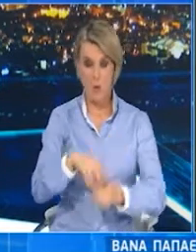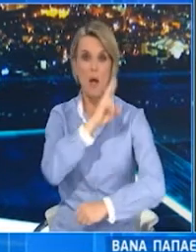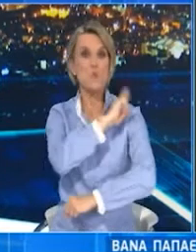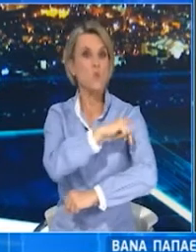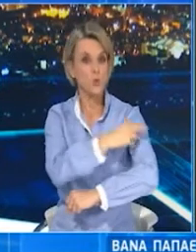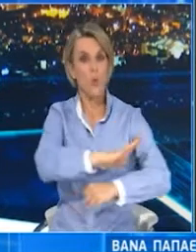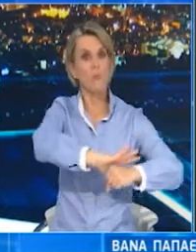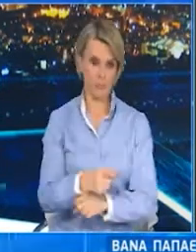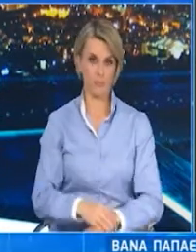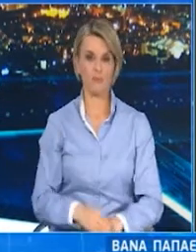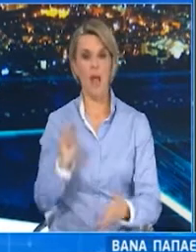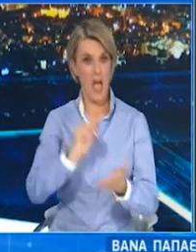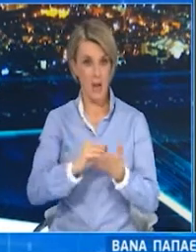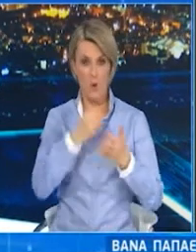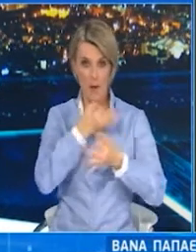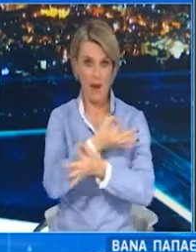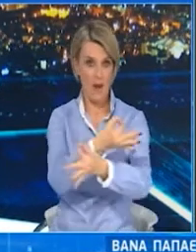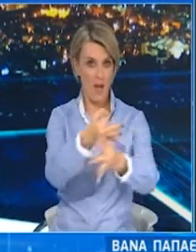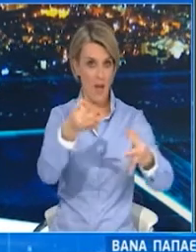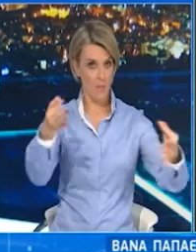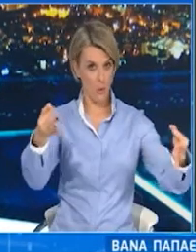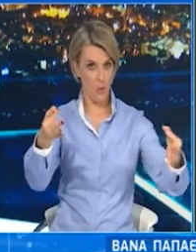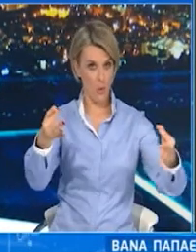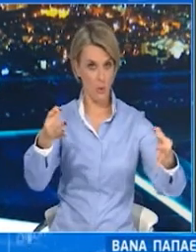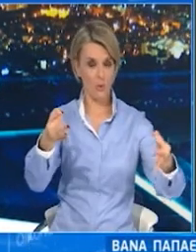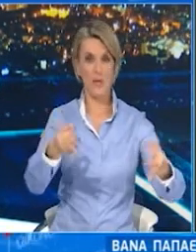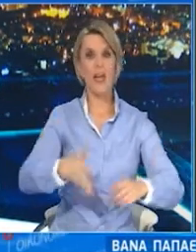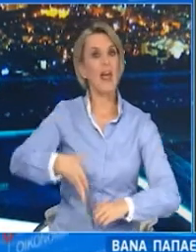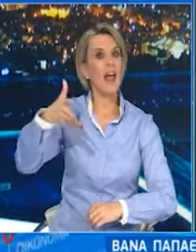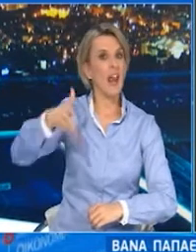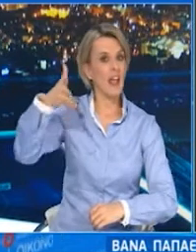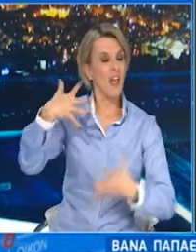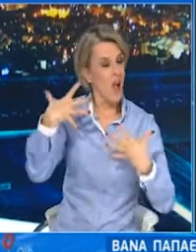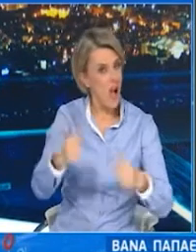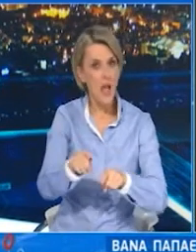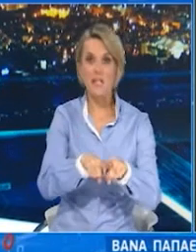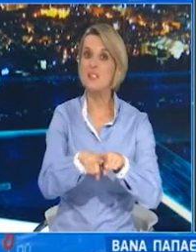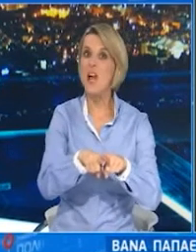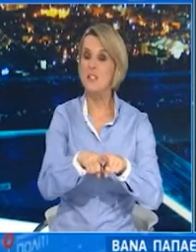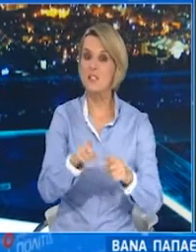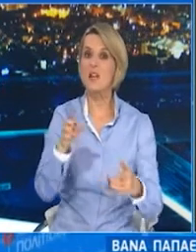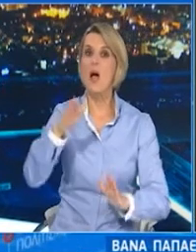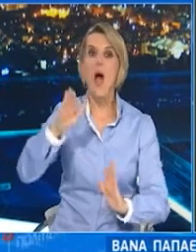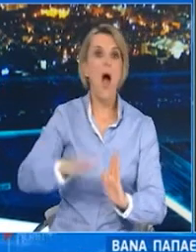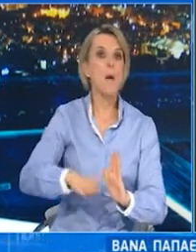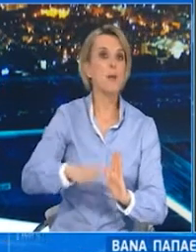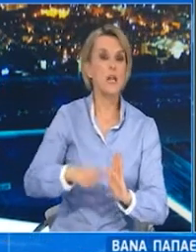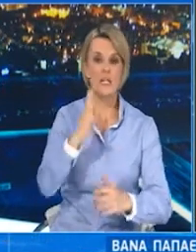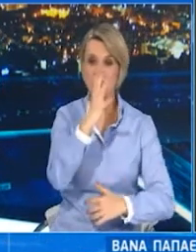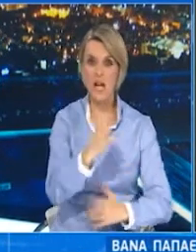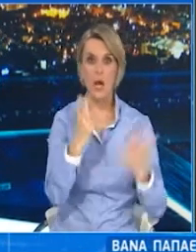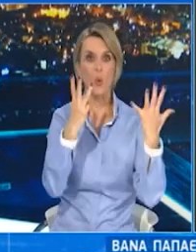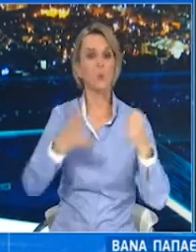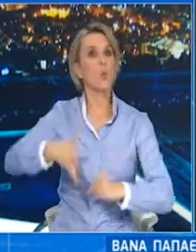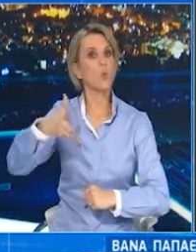νοσηλεύουν σημαντικό αριθμό ασθενών. Αν και η διάμεση ηλικία των νέων κρουσμάτων των τελευταίων 15 ημερών είναι τα 48 έτη, τουλάχιστον ένα